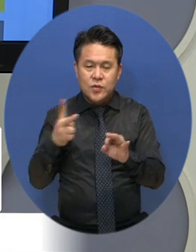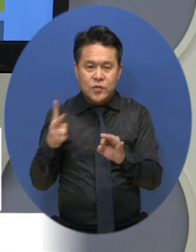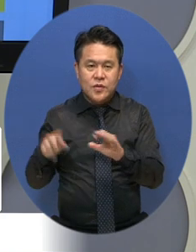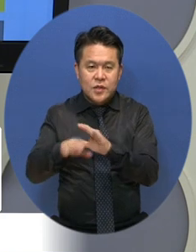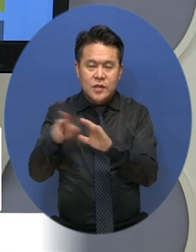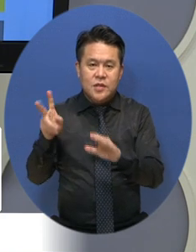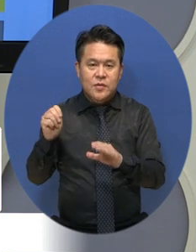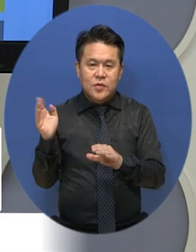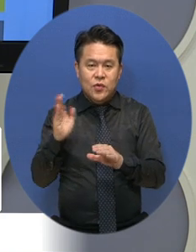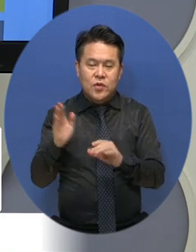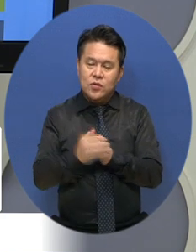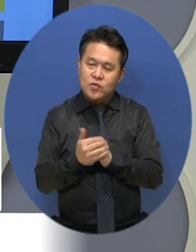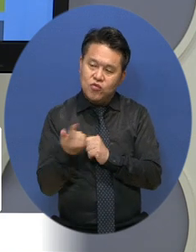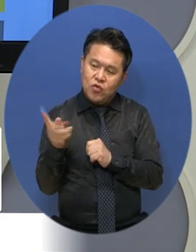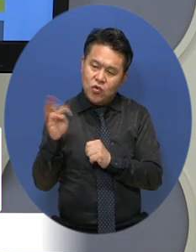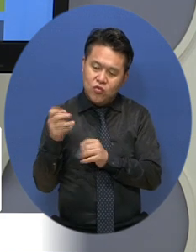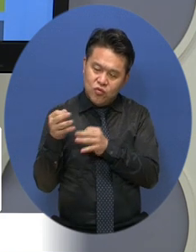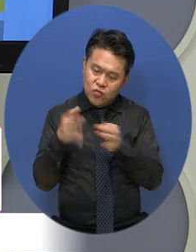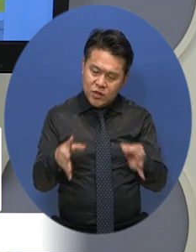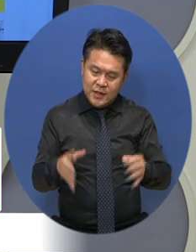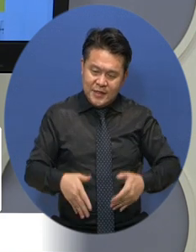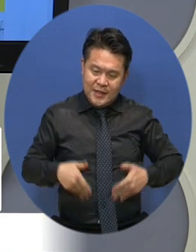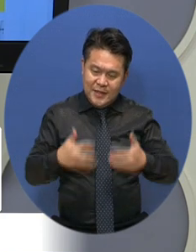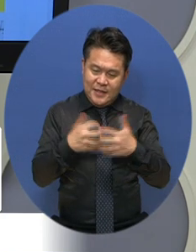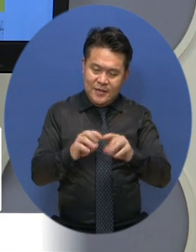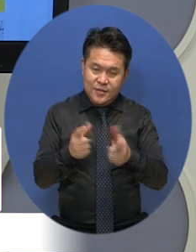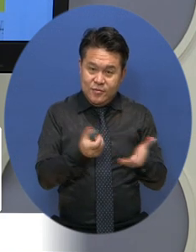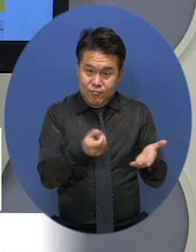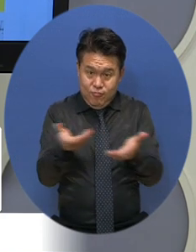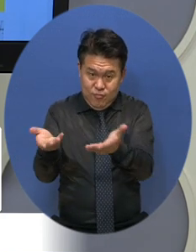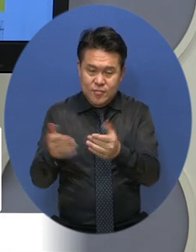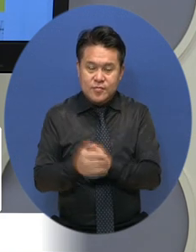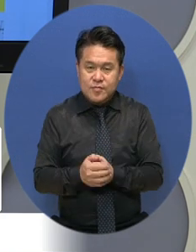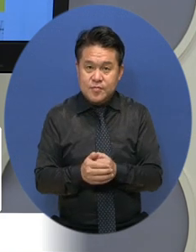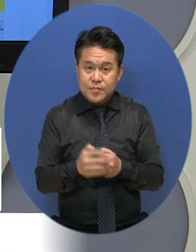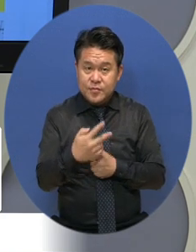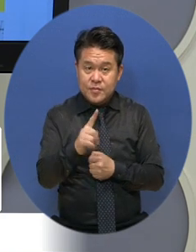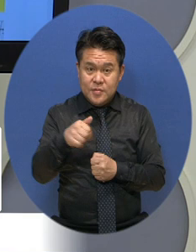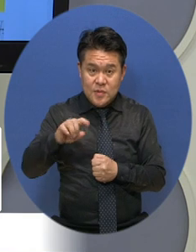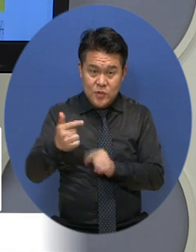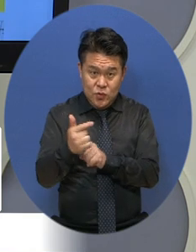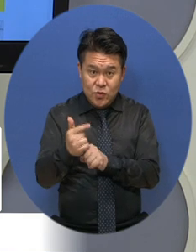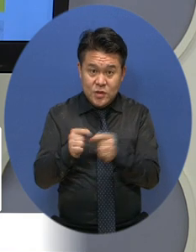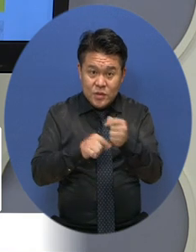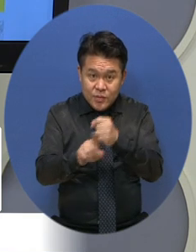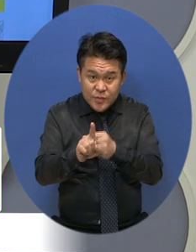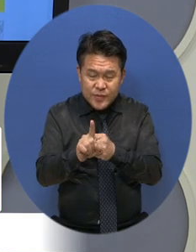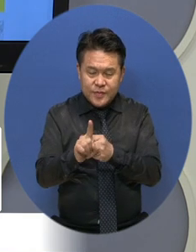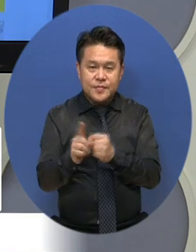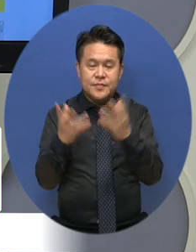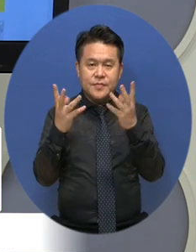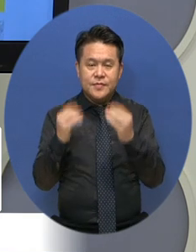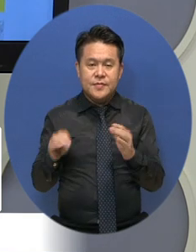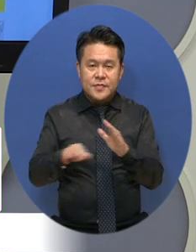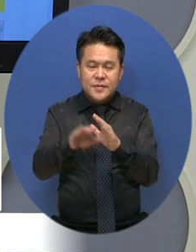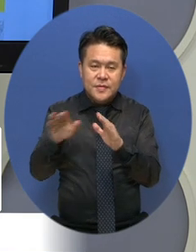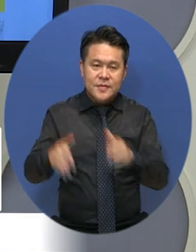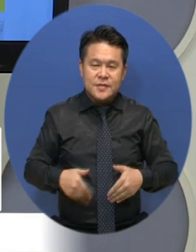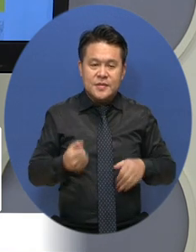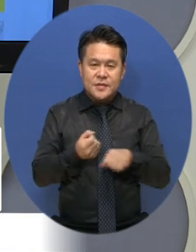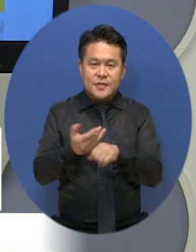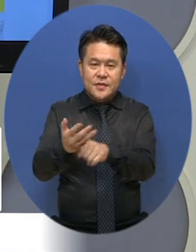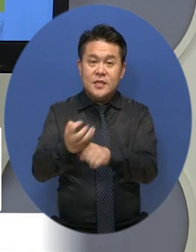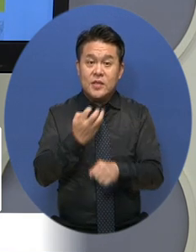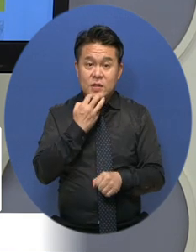전달한다고 지난 19일 밝혔습니다 다가온 서울은 더 많은 가정의 따뜻함을 전달하는 서울이라는